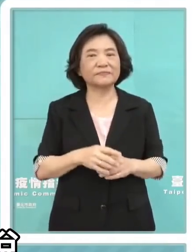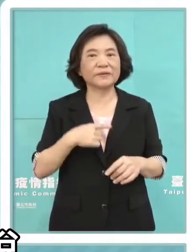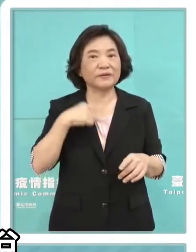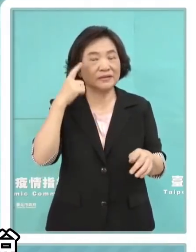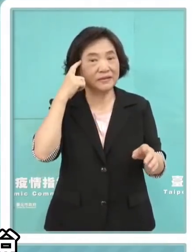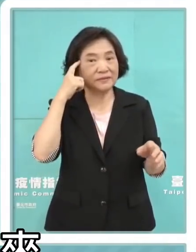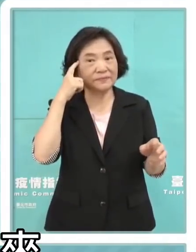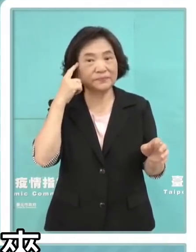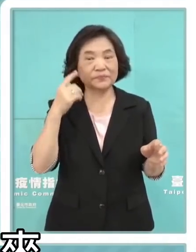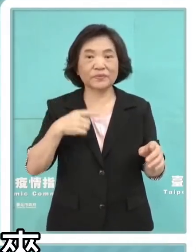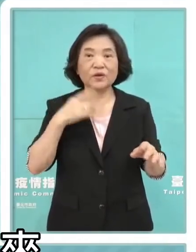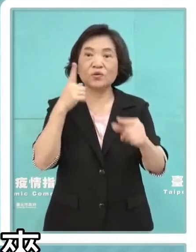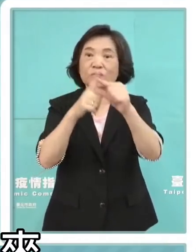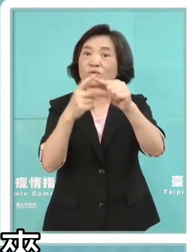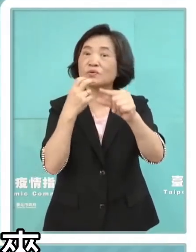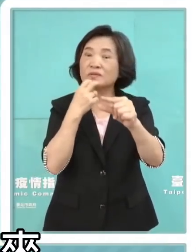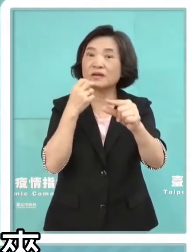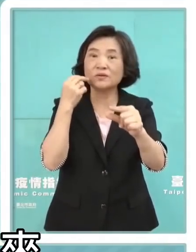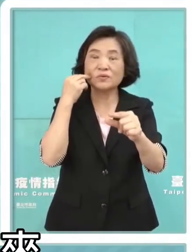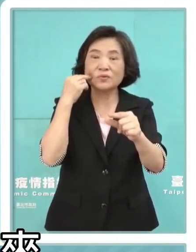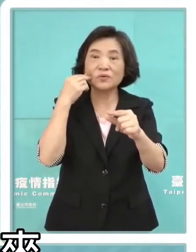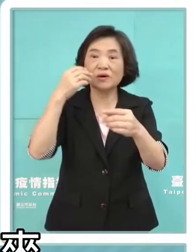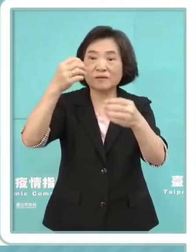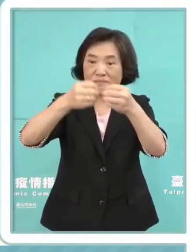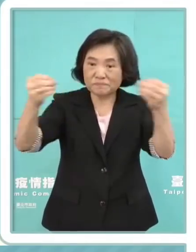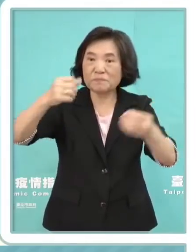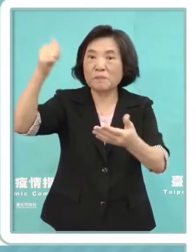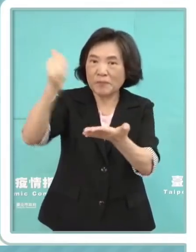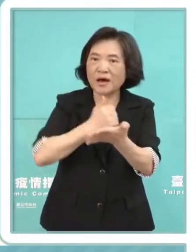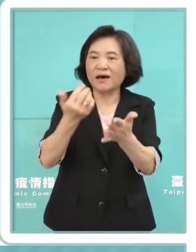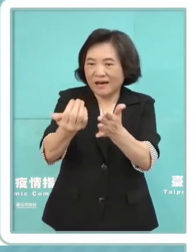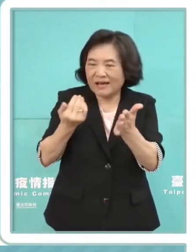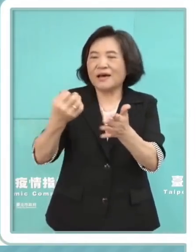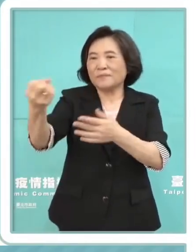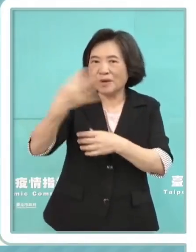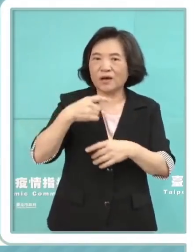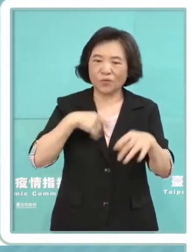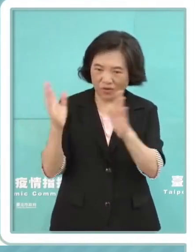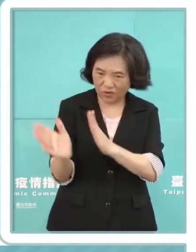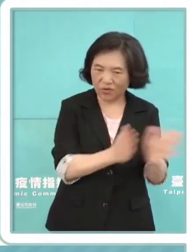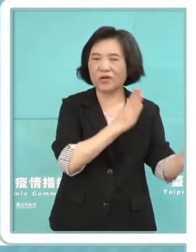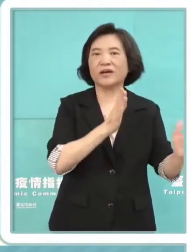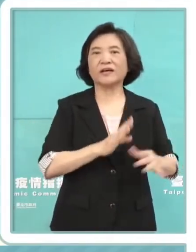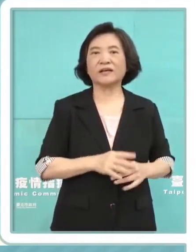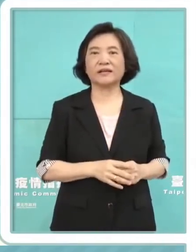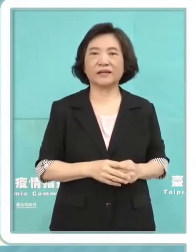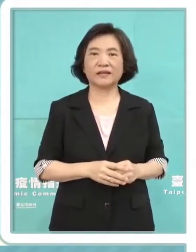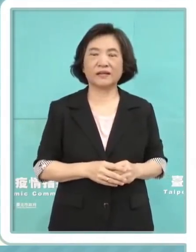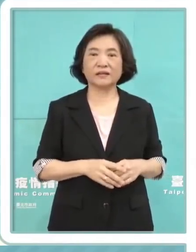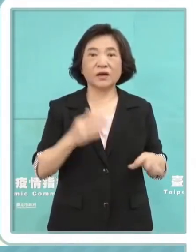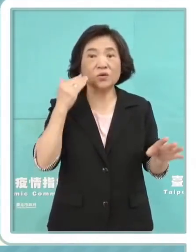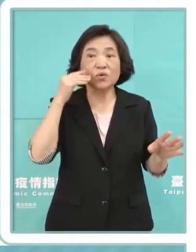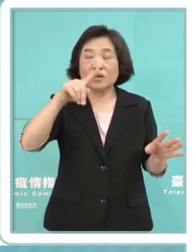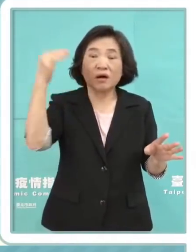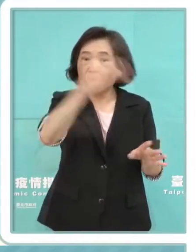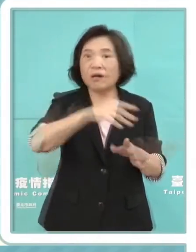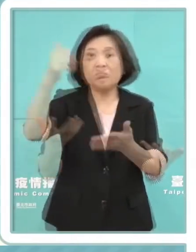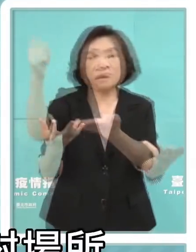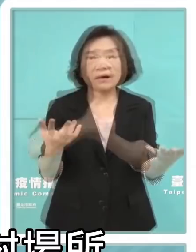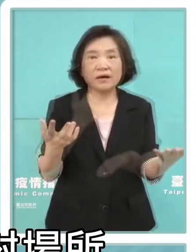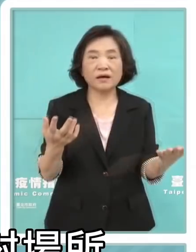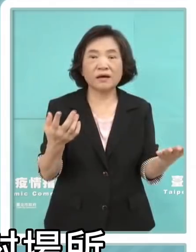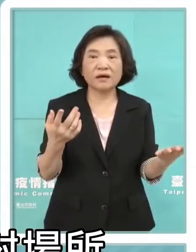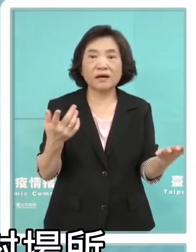说，中央如果要疫苗要拨多少下来，就早一点讲嘛，我们就好做点准备。你要是太突然下